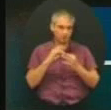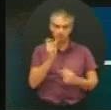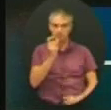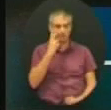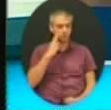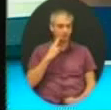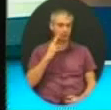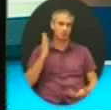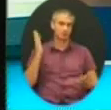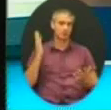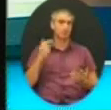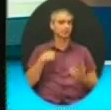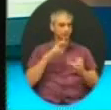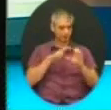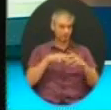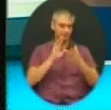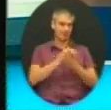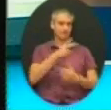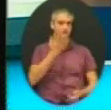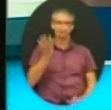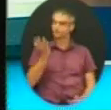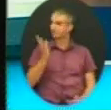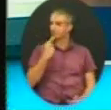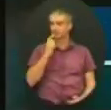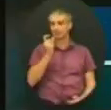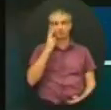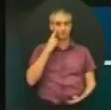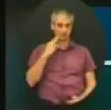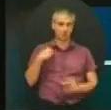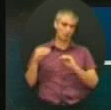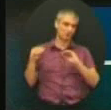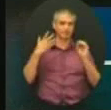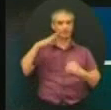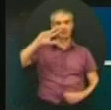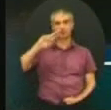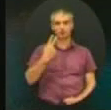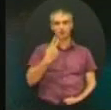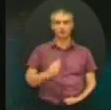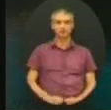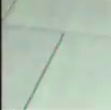ביזיון. אני מצטרף לחברי. אז עם המילה ביזיון, אנחנו רצים לקריאה השנייה.